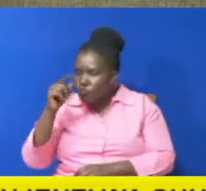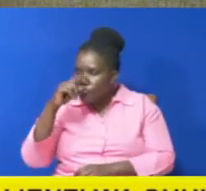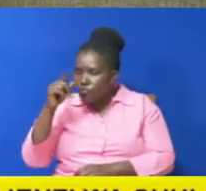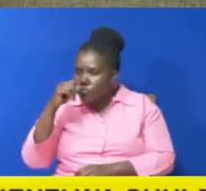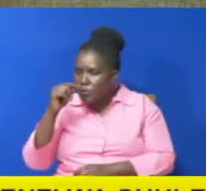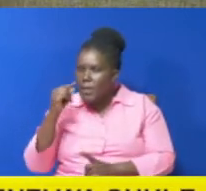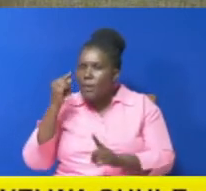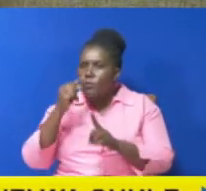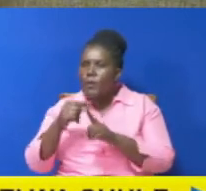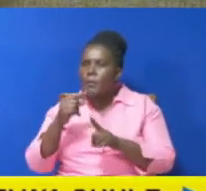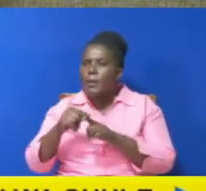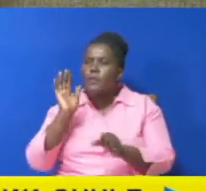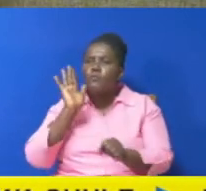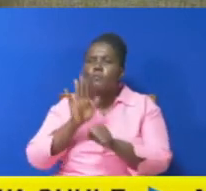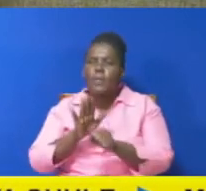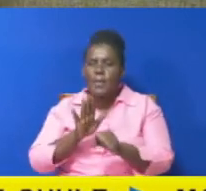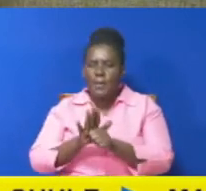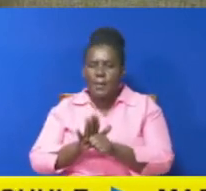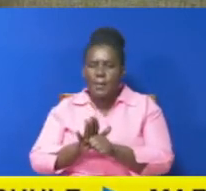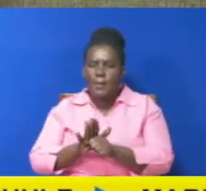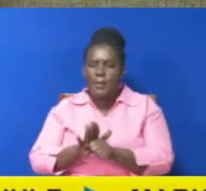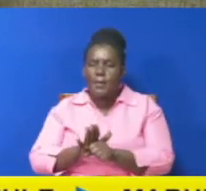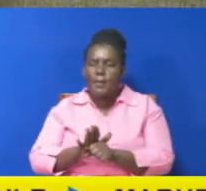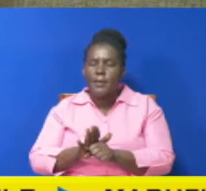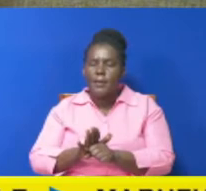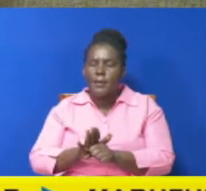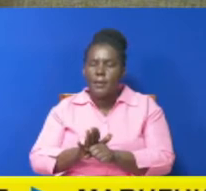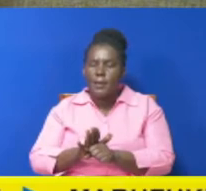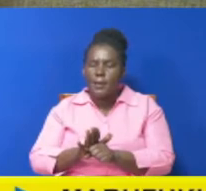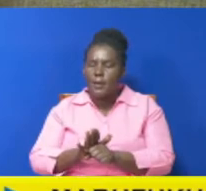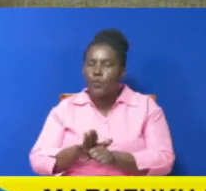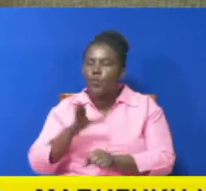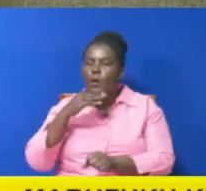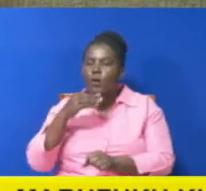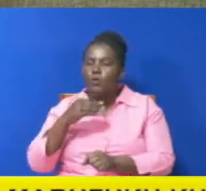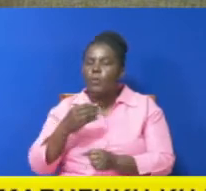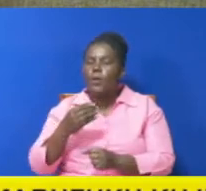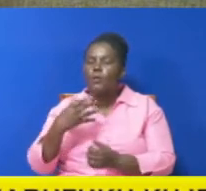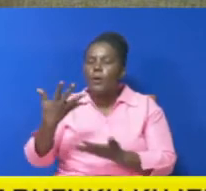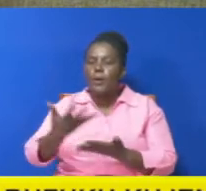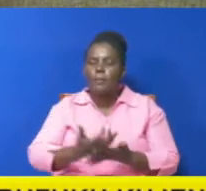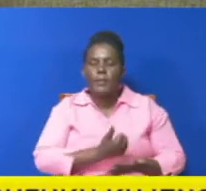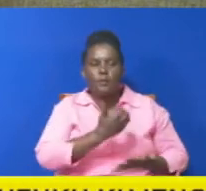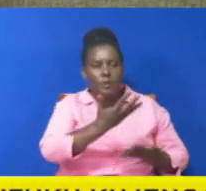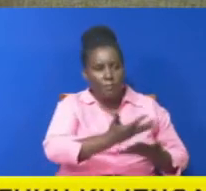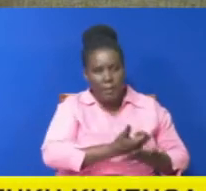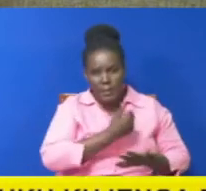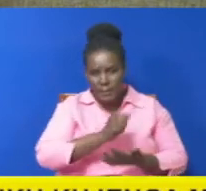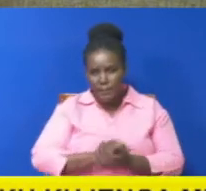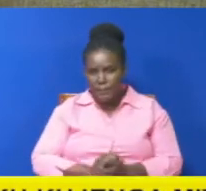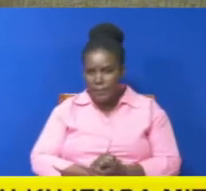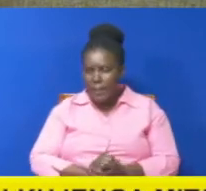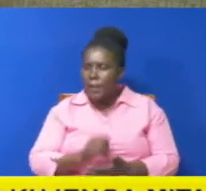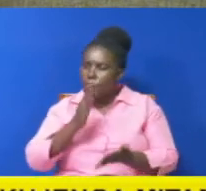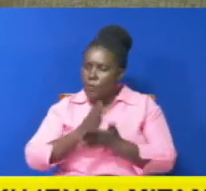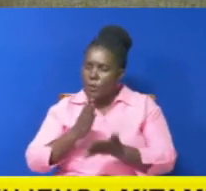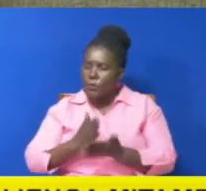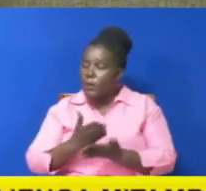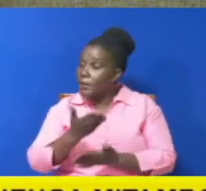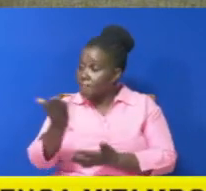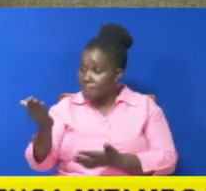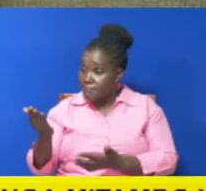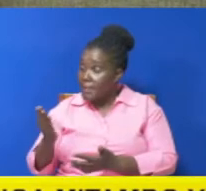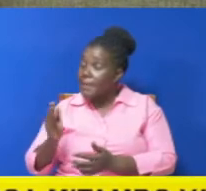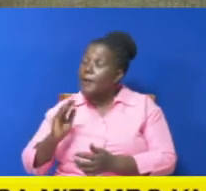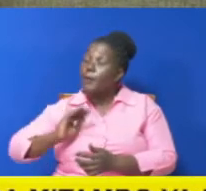kuna maneno ya kuumiza sana hawa wanaume wanayapokea. Kwa wito ni kwamba pamoja kwamba mwanamke umeyakasirika, chunga